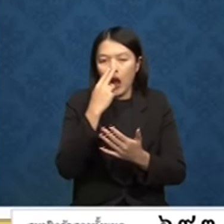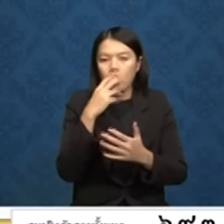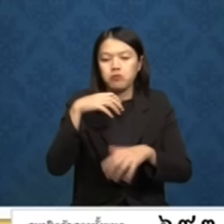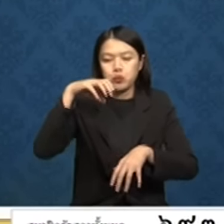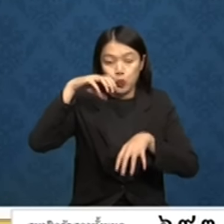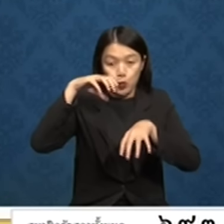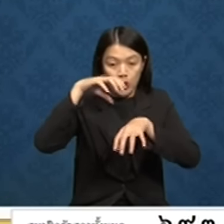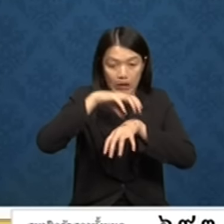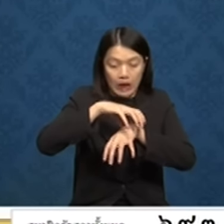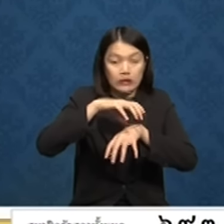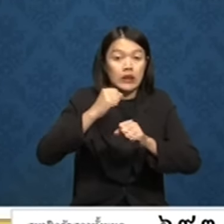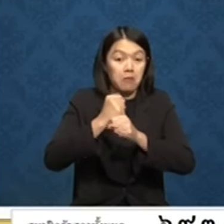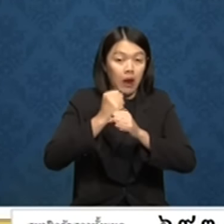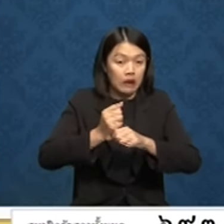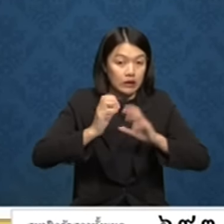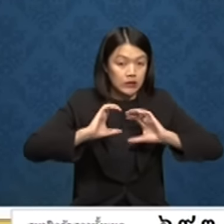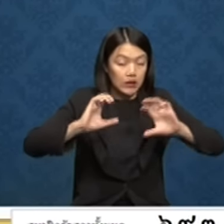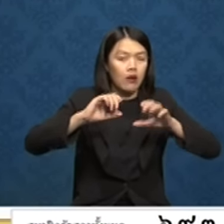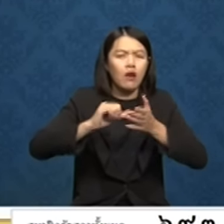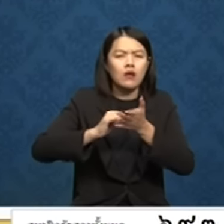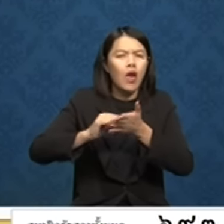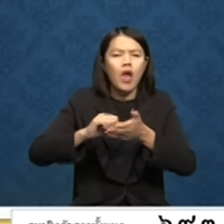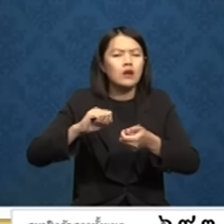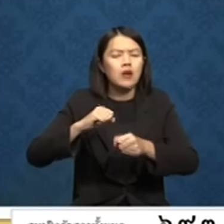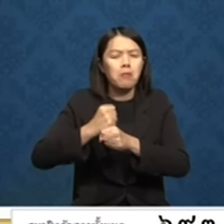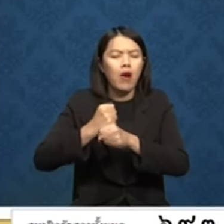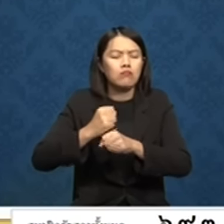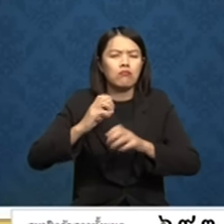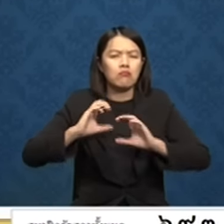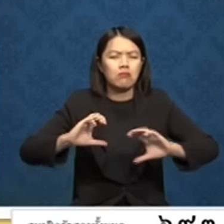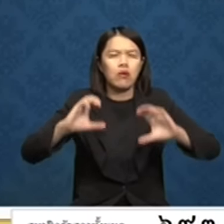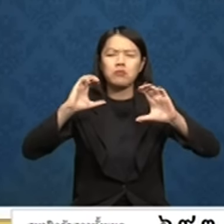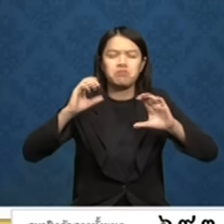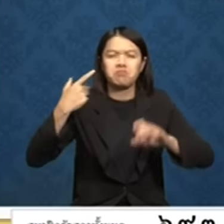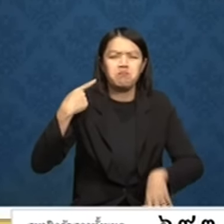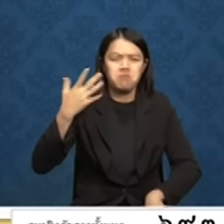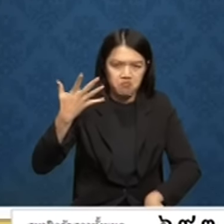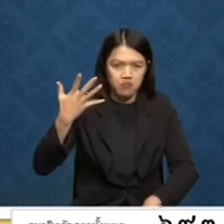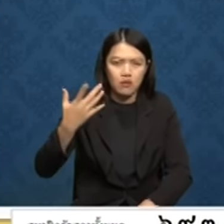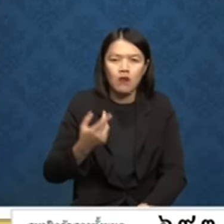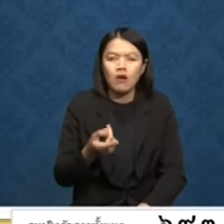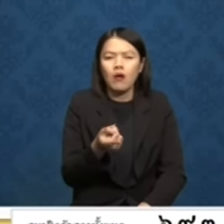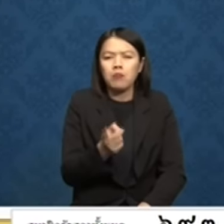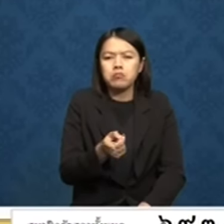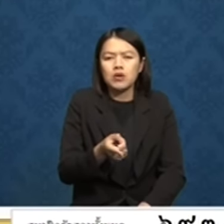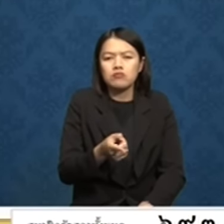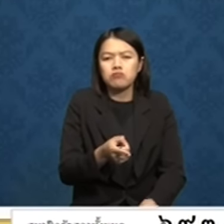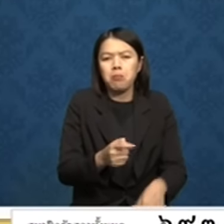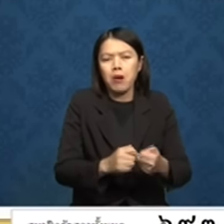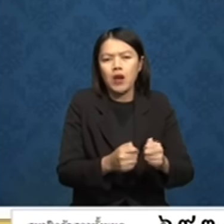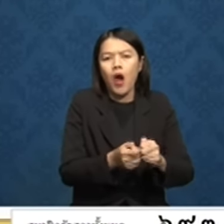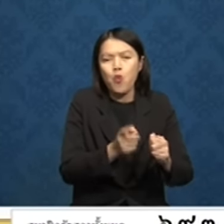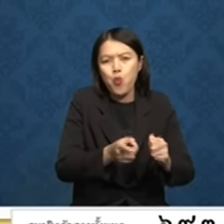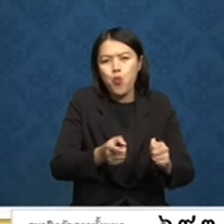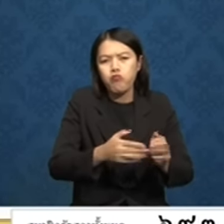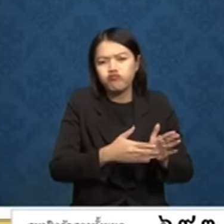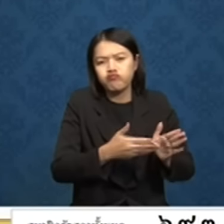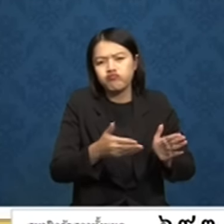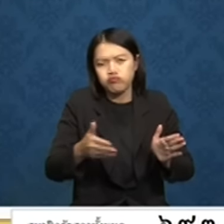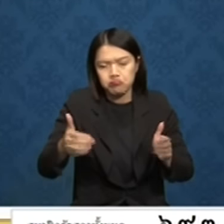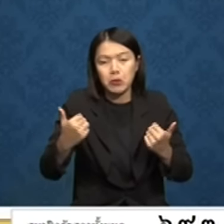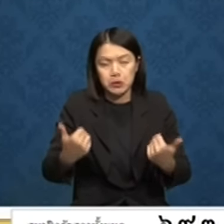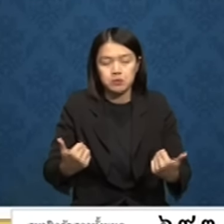งานราชการหน่วยการแก้ไขปัญหาของภาครัฐต่อซึ่งไม่น่าจะเป็นประโยชน์และเราก็ค้างตึงทำให้ปัญหามันค้างตึงมาจนตั้งถึงปัจจุบันนี้ขอส